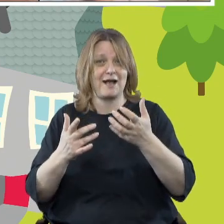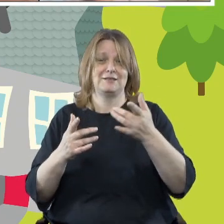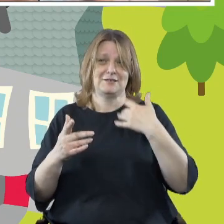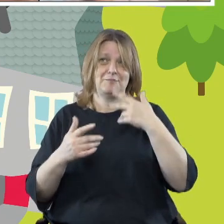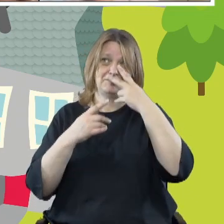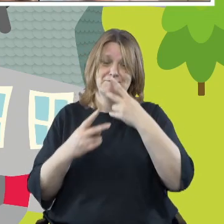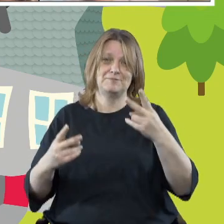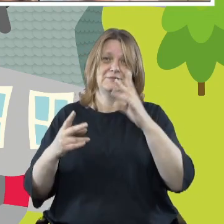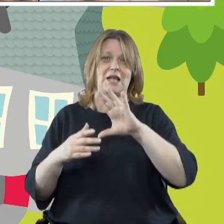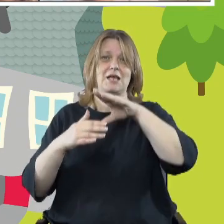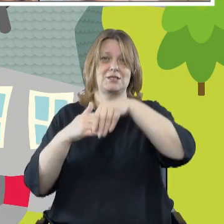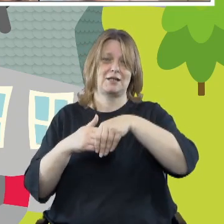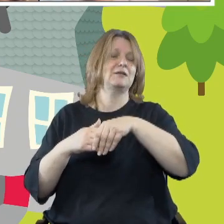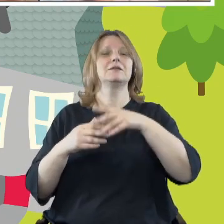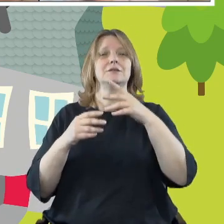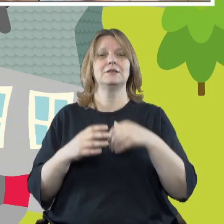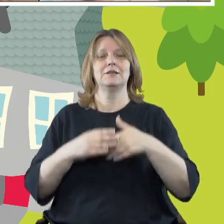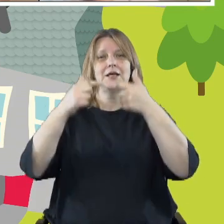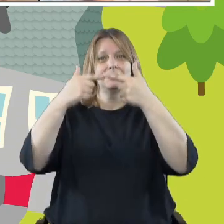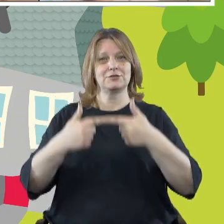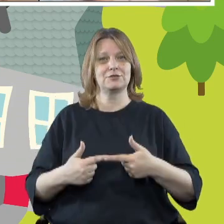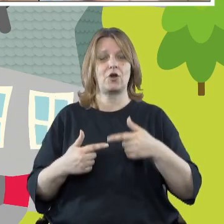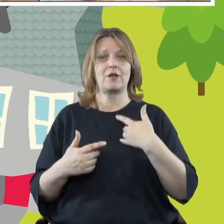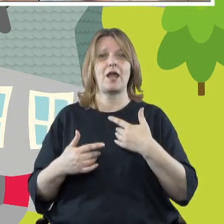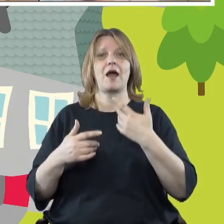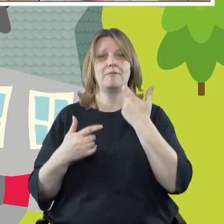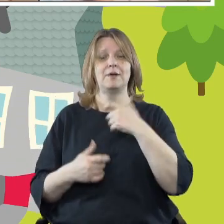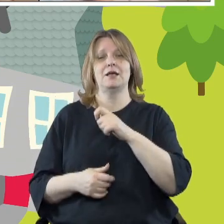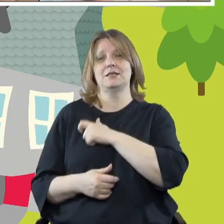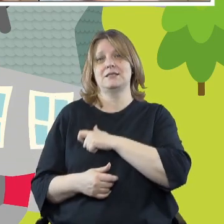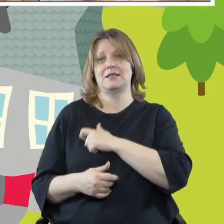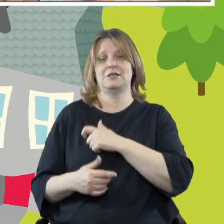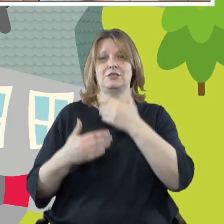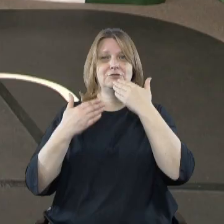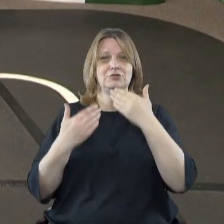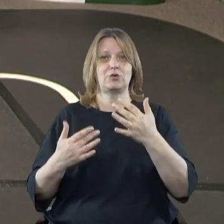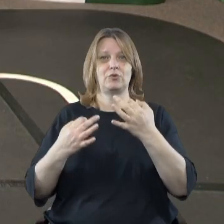odwiedzili. Także pozdrawiamy i ja wam również bardzo serdecznie dziękuję za dzisiejsze